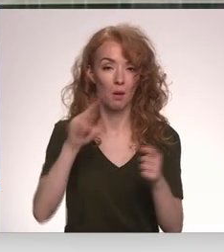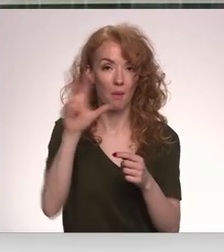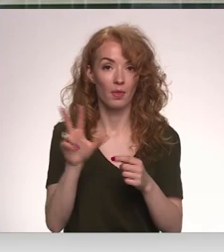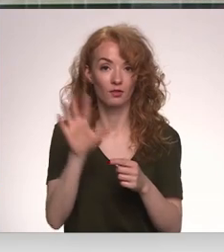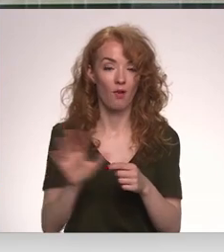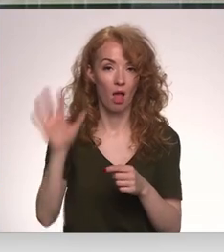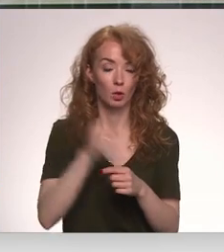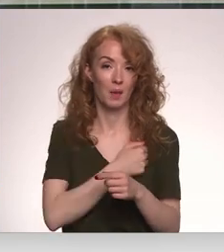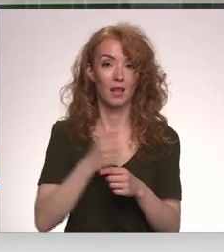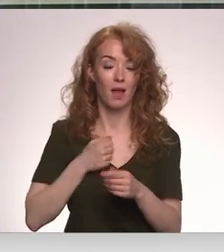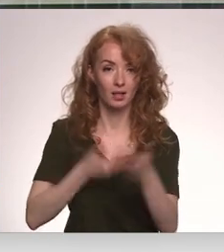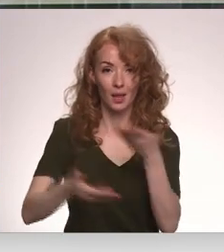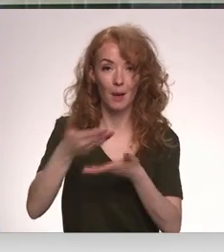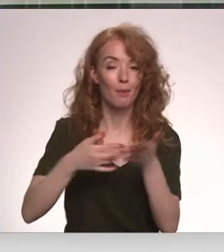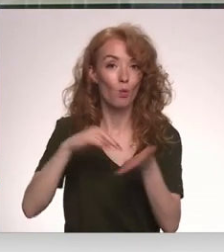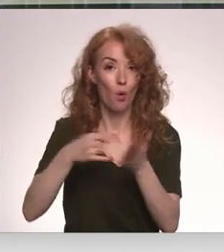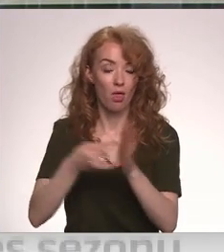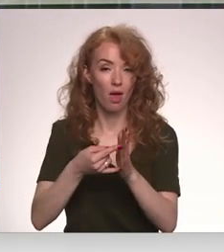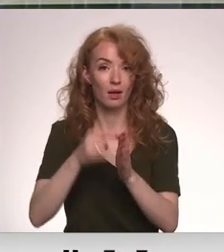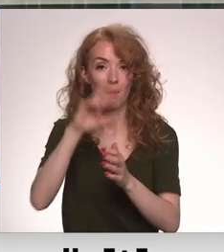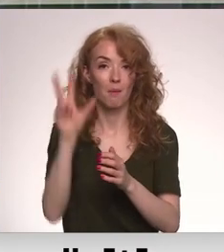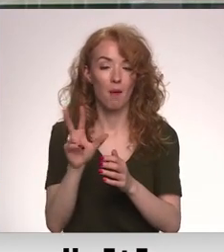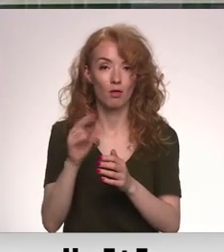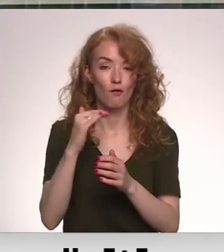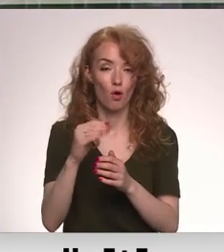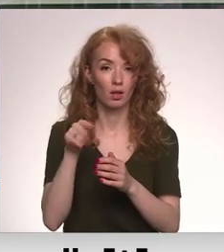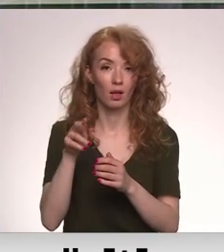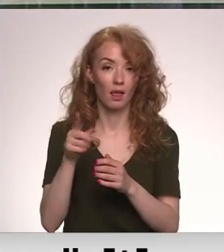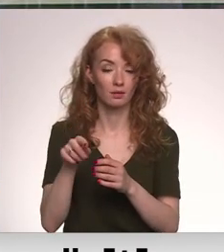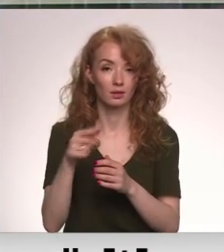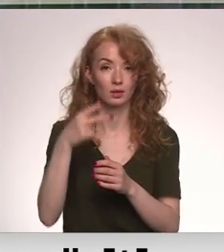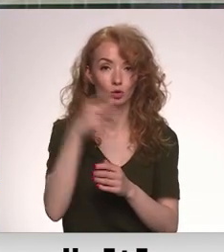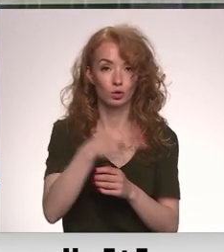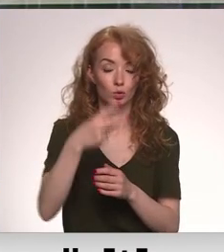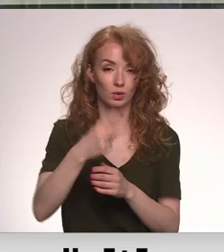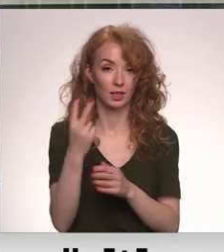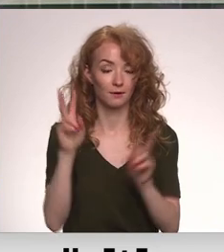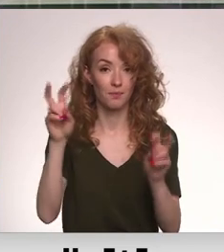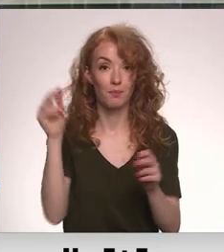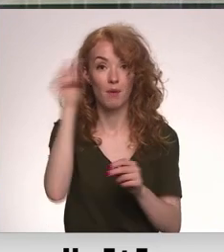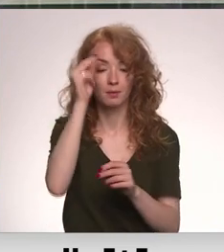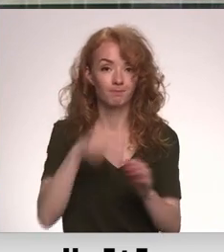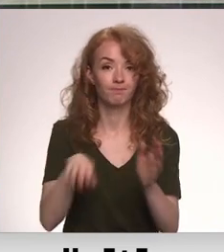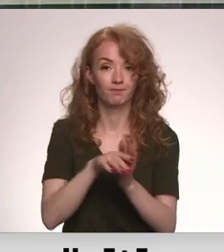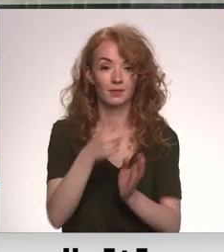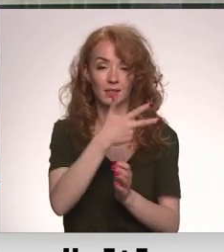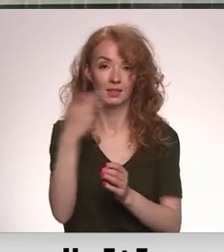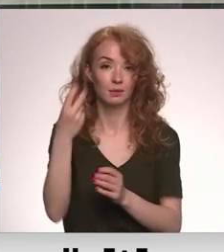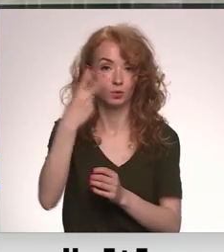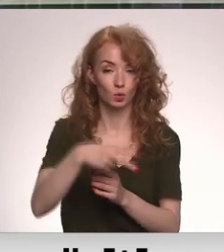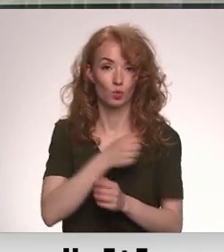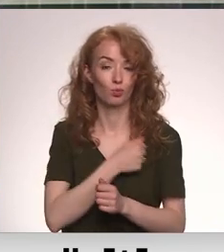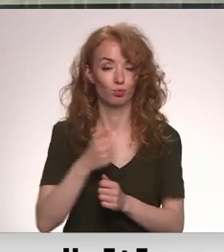valstu militārajiem sadarbības projektiem – Baltic Fortress 2022. Mācībās piedalās